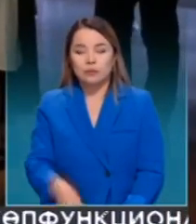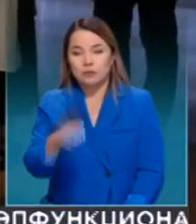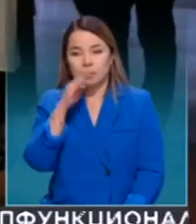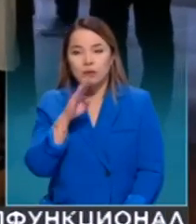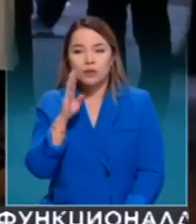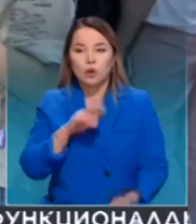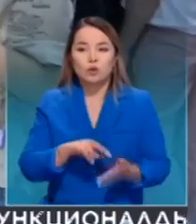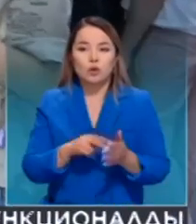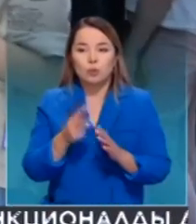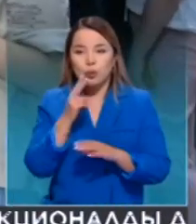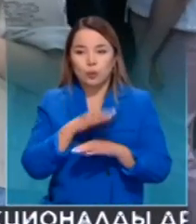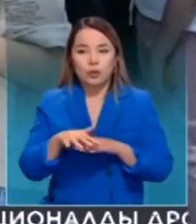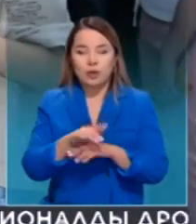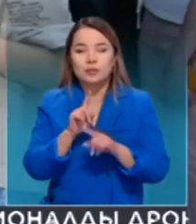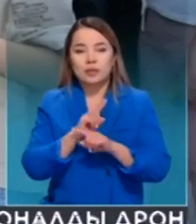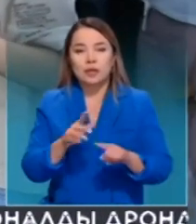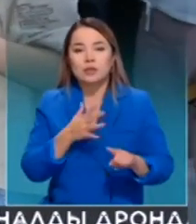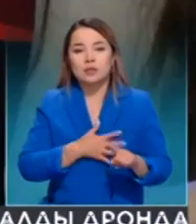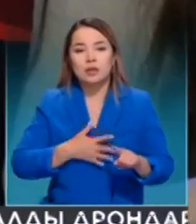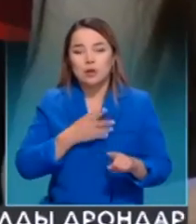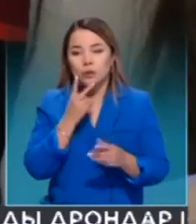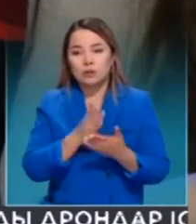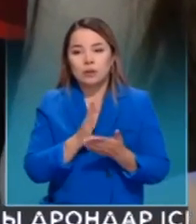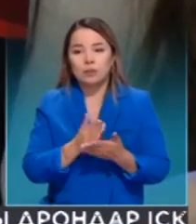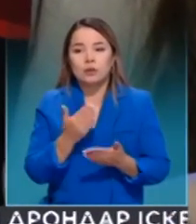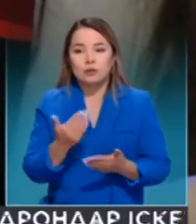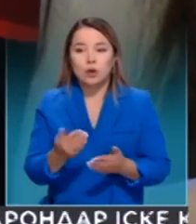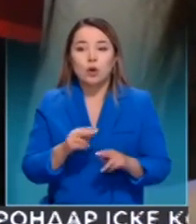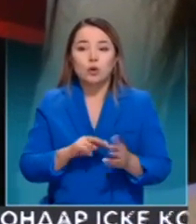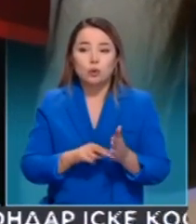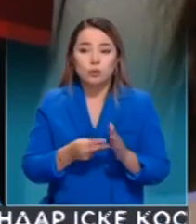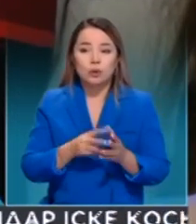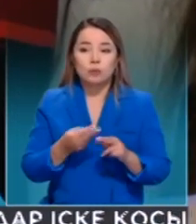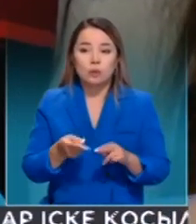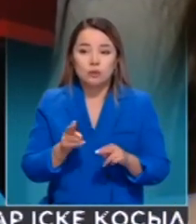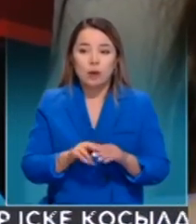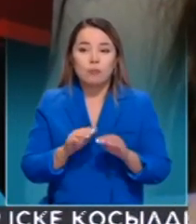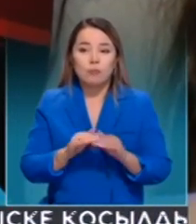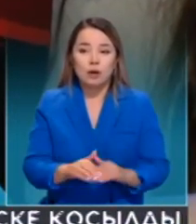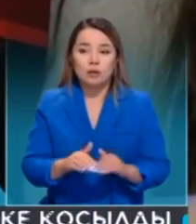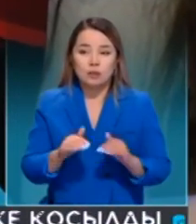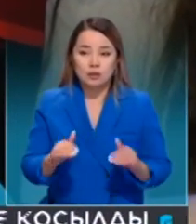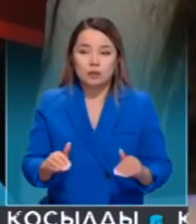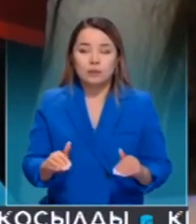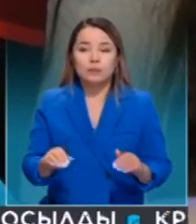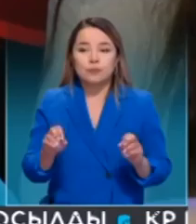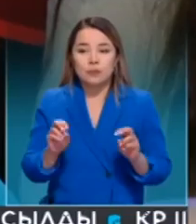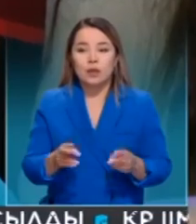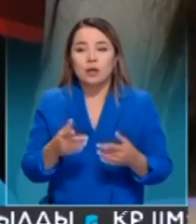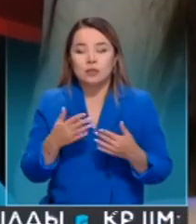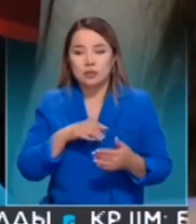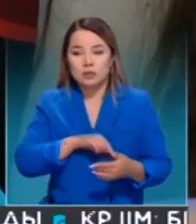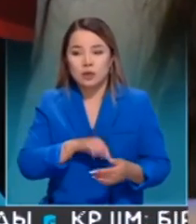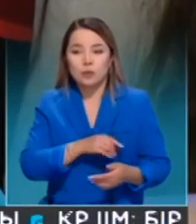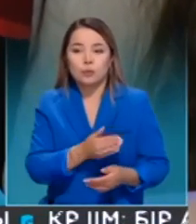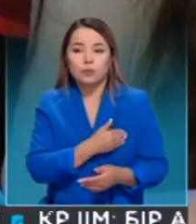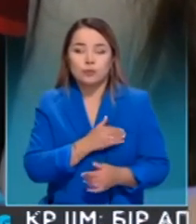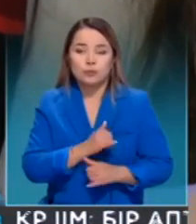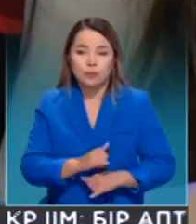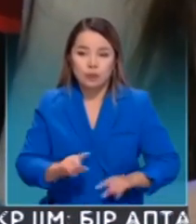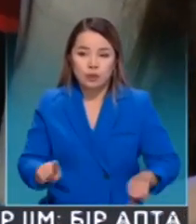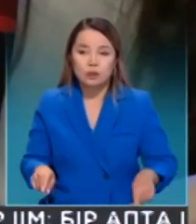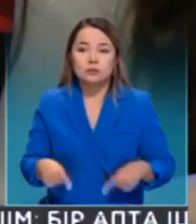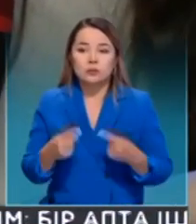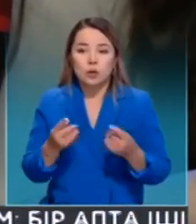Ата-анамен жоба көрермендері де ерекше толқып жүр. Бұл жоба жалпы балалардың талантын ашып, балаларды ары қарай